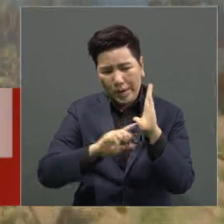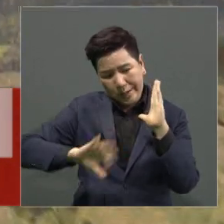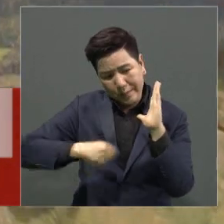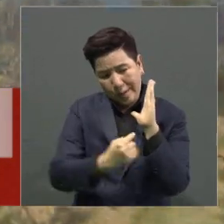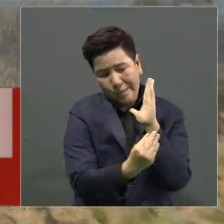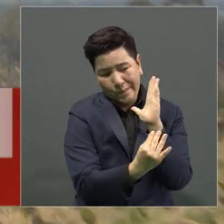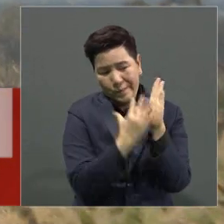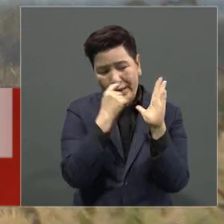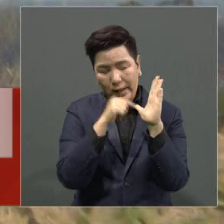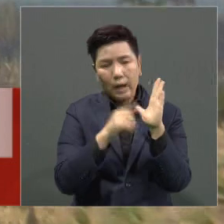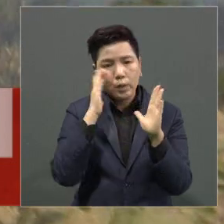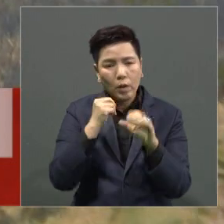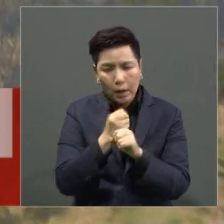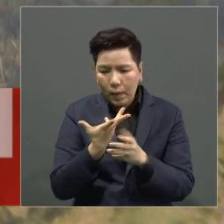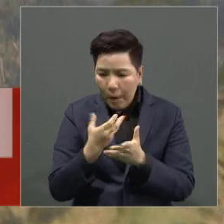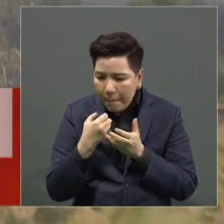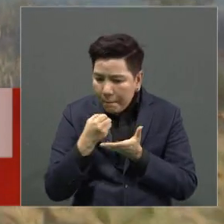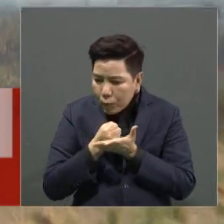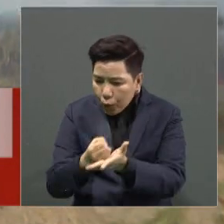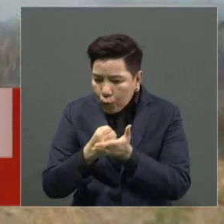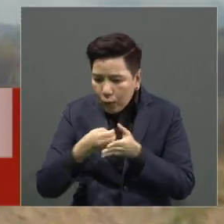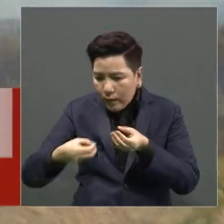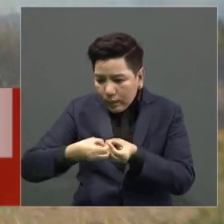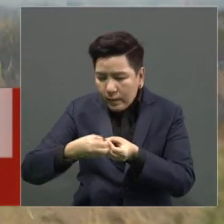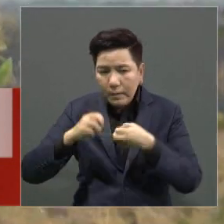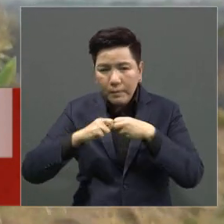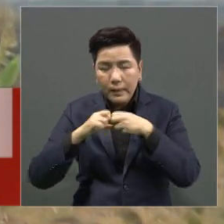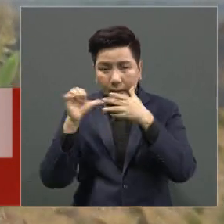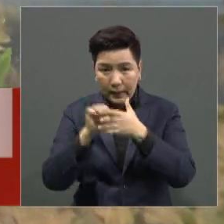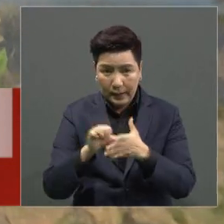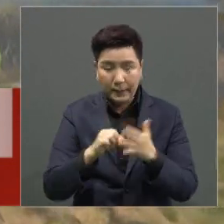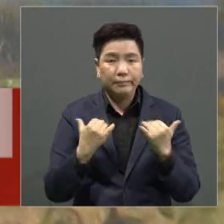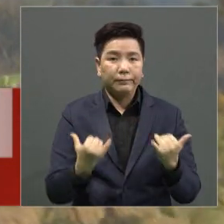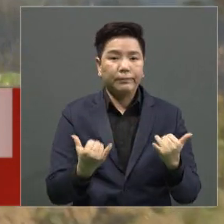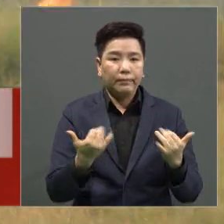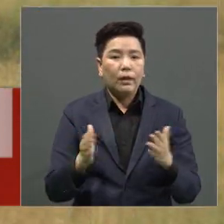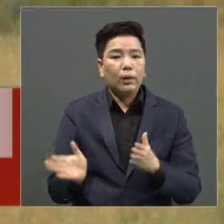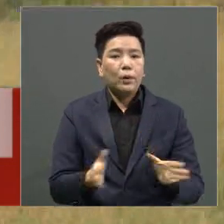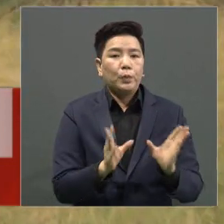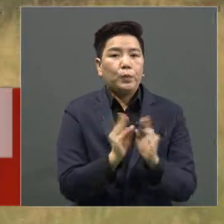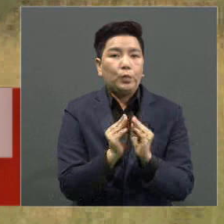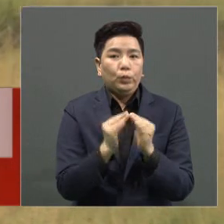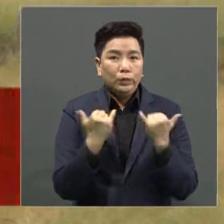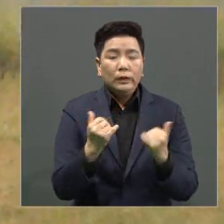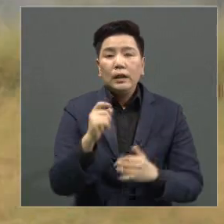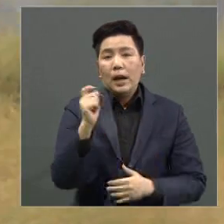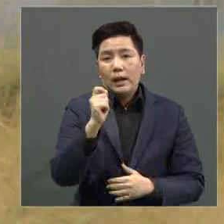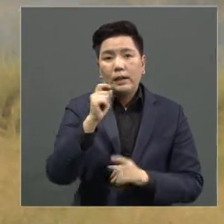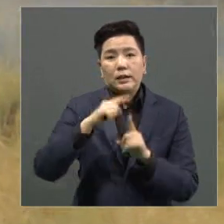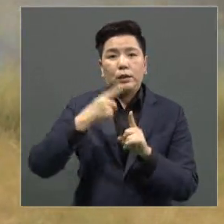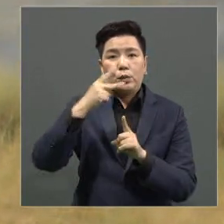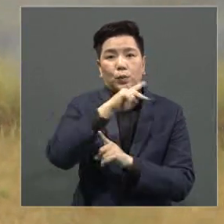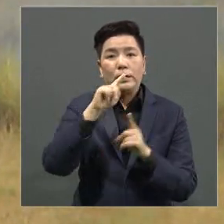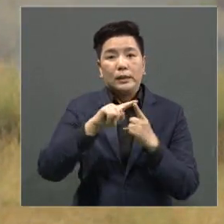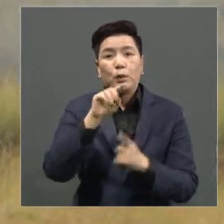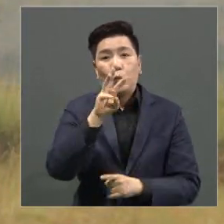จะทำงานสนับสนุนร่วมกันในการแก้ปัญหาไฟป่าหมอกควันข้ามแดนพวกนี้นะครับส่วนการประชุมครมในวันอังคารที่ 6กุมภาพันธ์